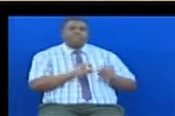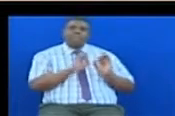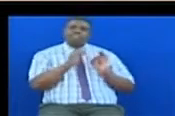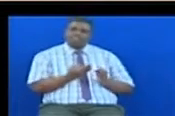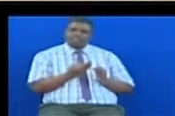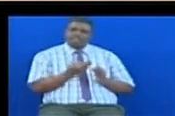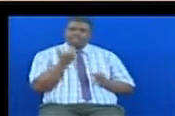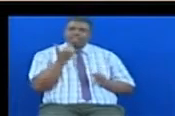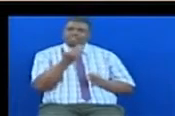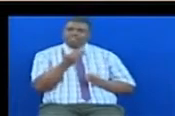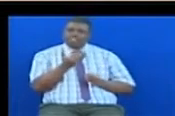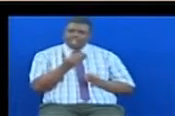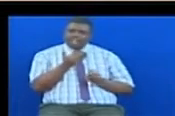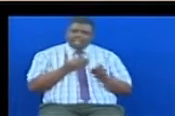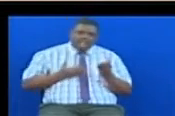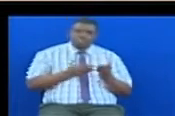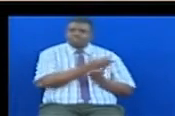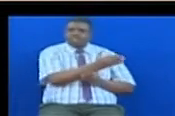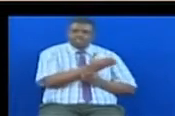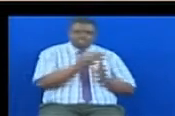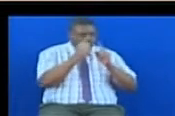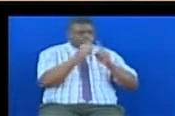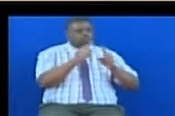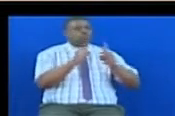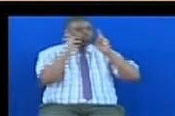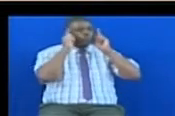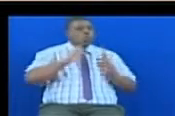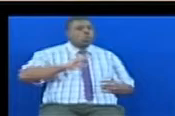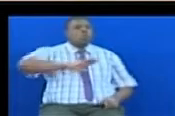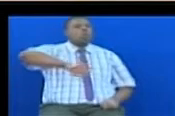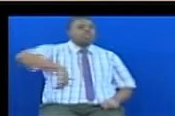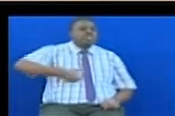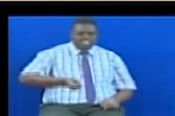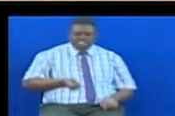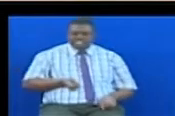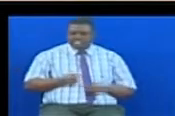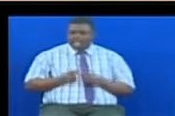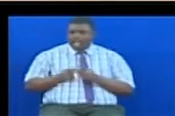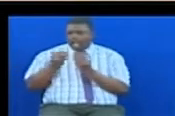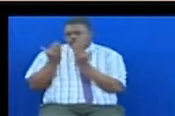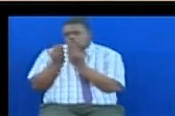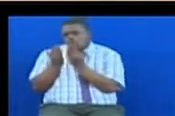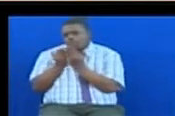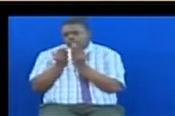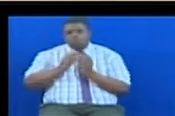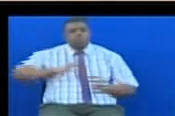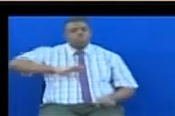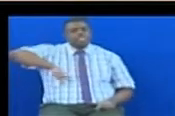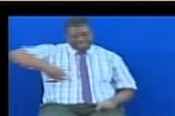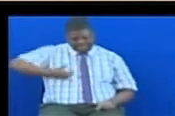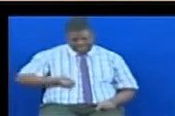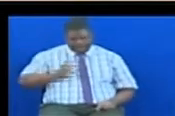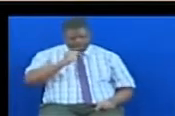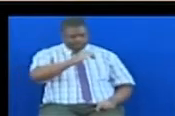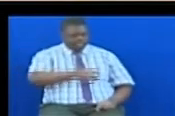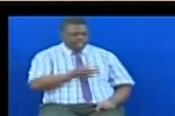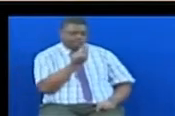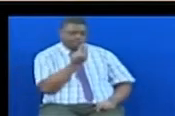hicho kwa miezi mitatu, ajue breni ya wizi. Mheshimiwa Naibu Speaker, Mheshimiwa Naibu